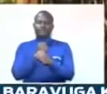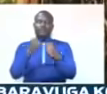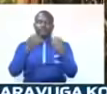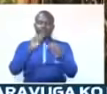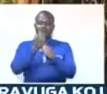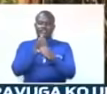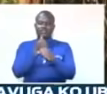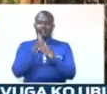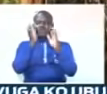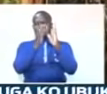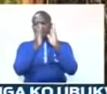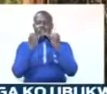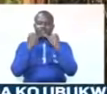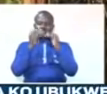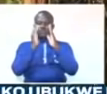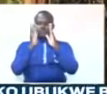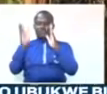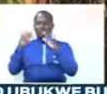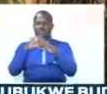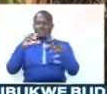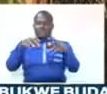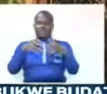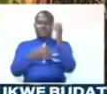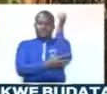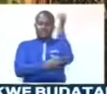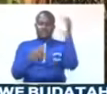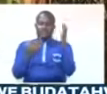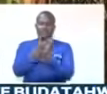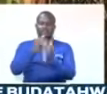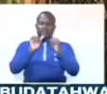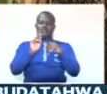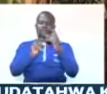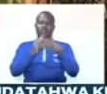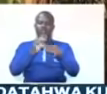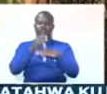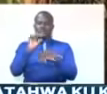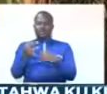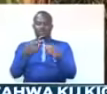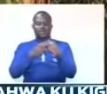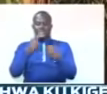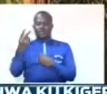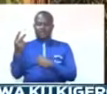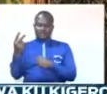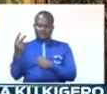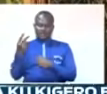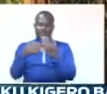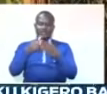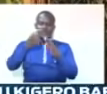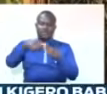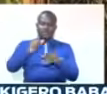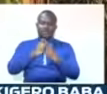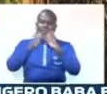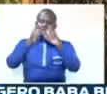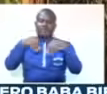gukorwa profiling ndetse no kuvugura ibyiciro by'ubudehe bishya twasigaranye abantu 372 akaba aribo bari